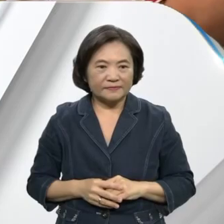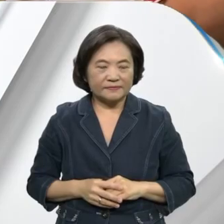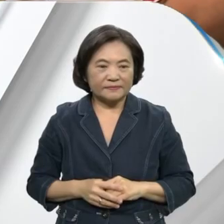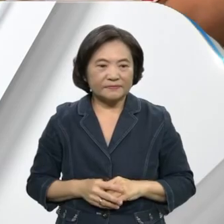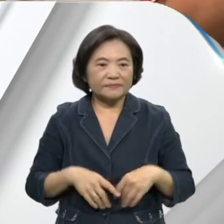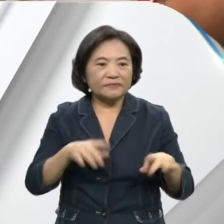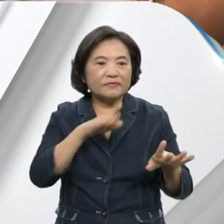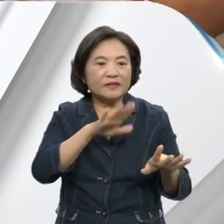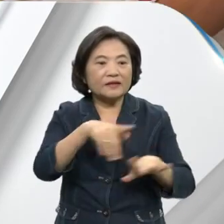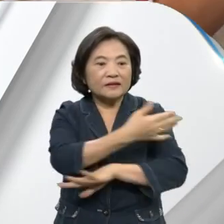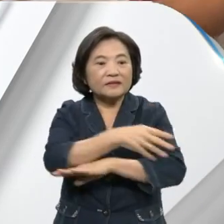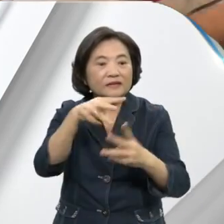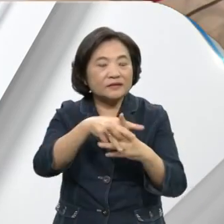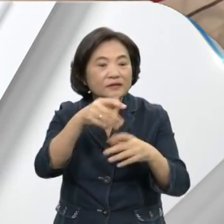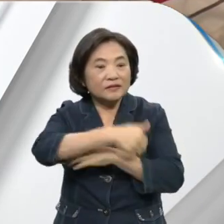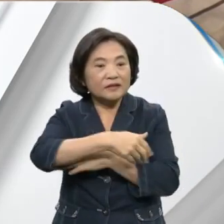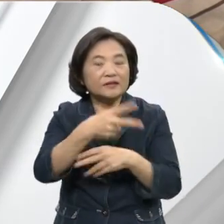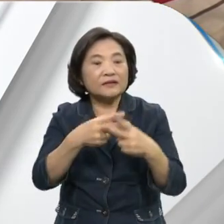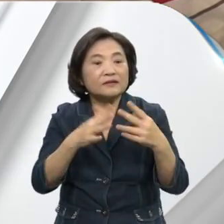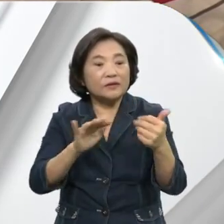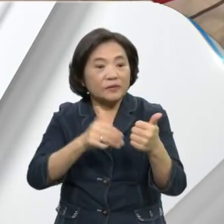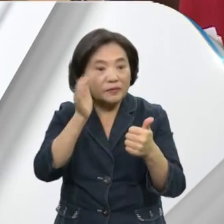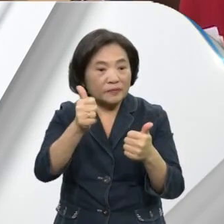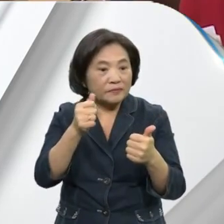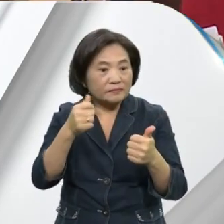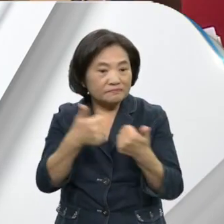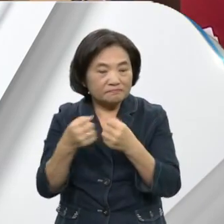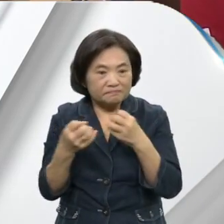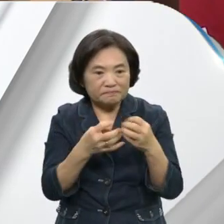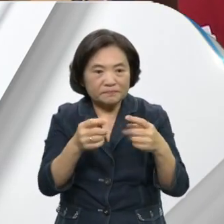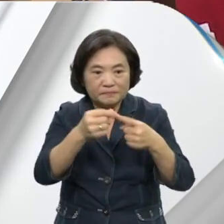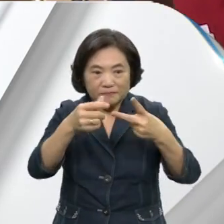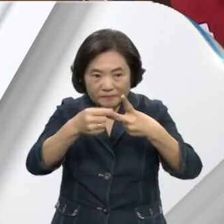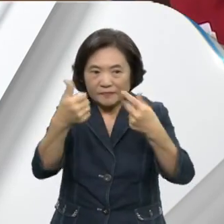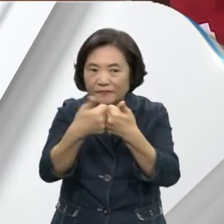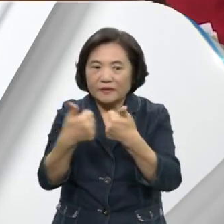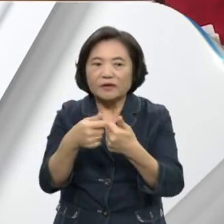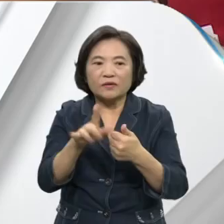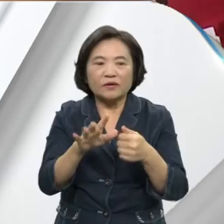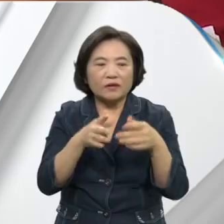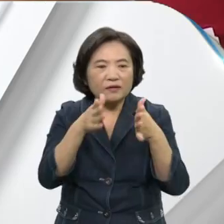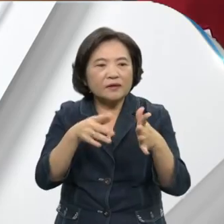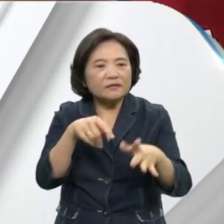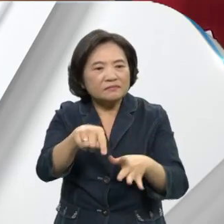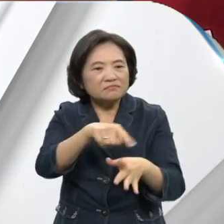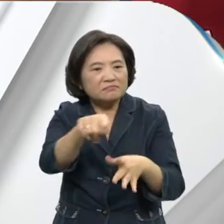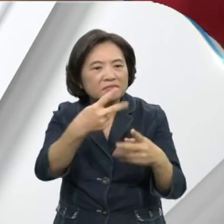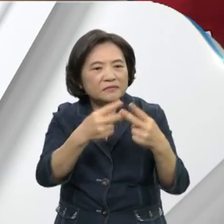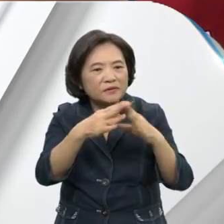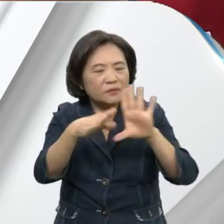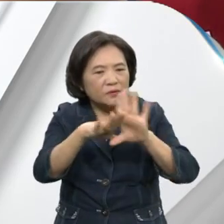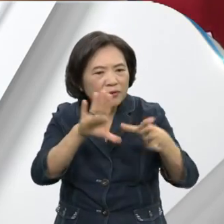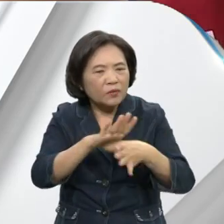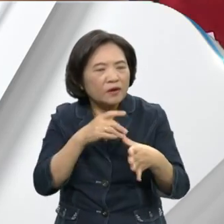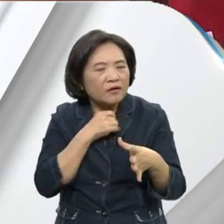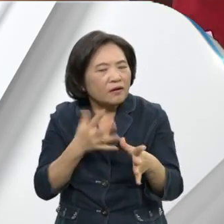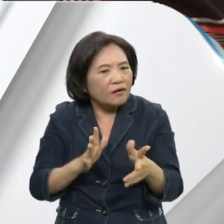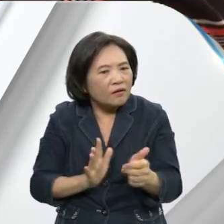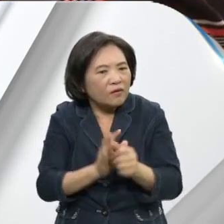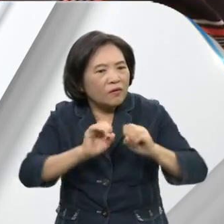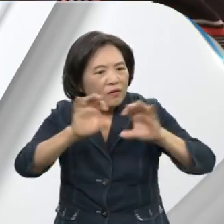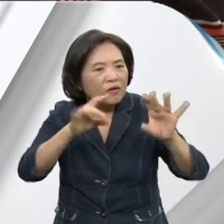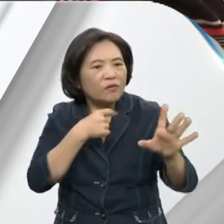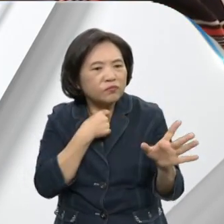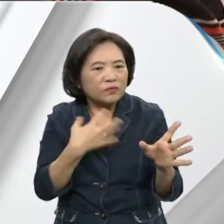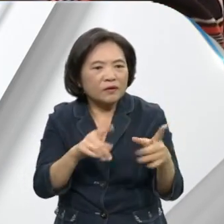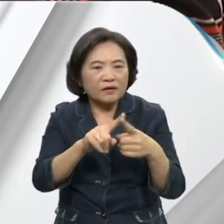溪州乡近年推行委员会同乡工作人员快天200工作会议，讨论溪州的客家文化完全来推动。还